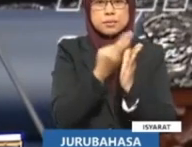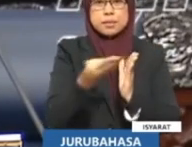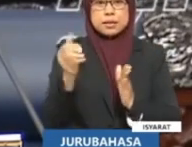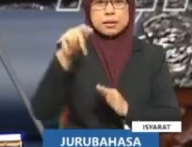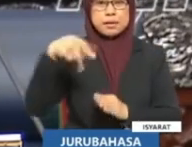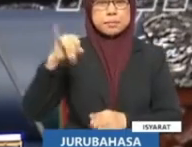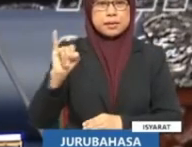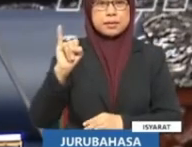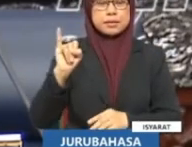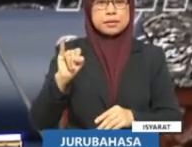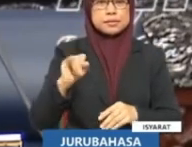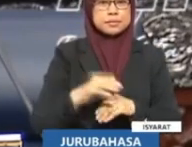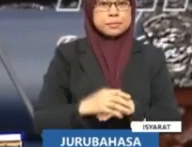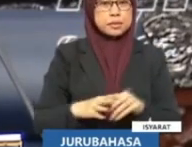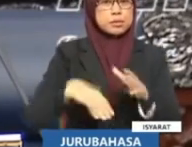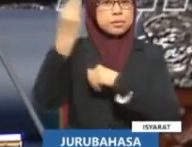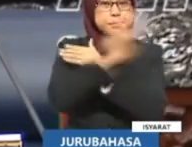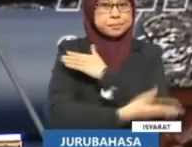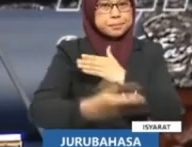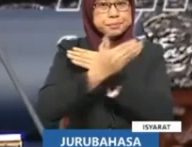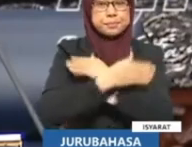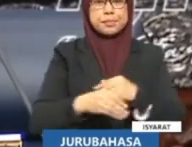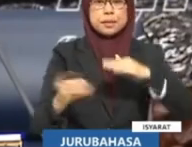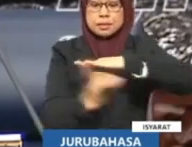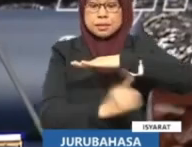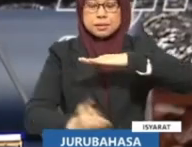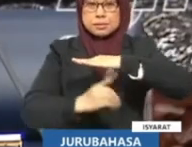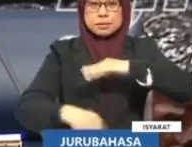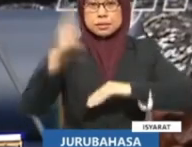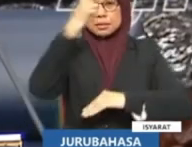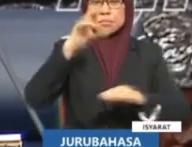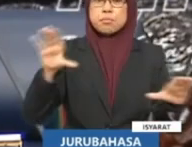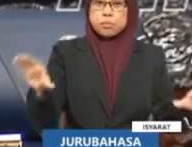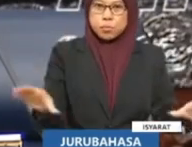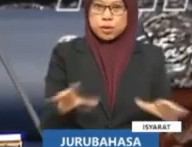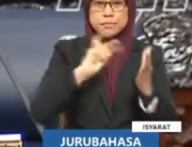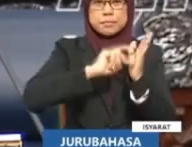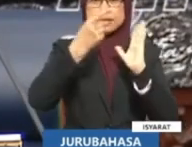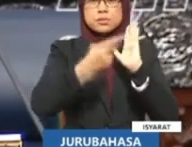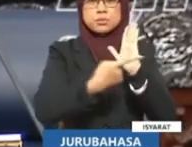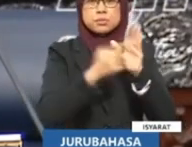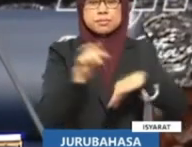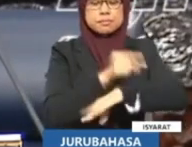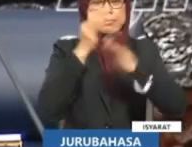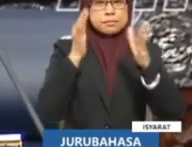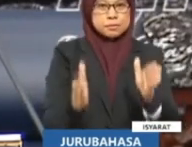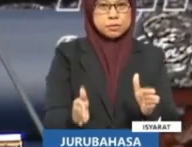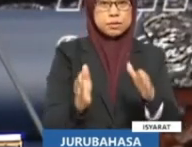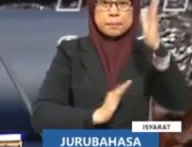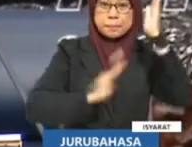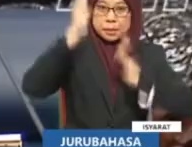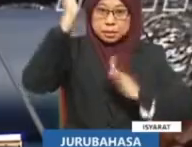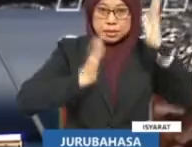pasaran Global dengan desain dibuat oleh kerajaan itu yang waktu Spike ini bermakna pengguna-pengguna